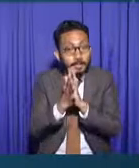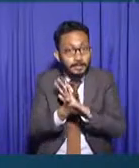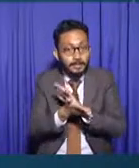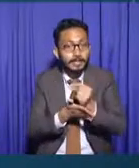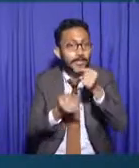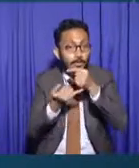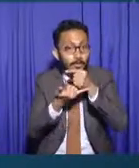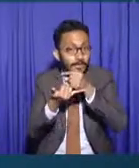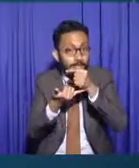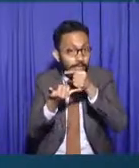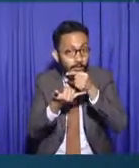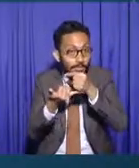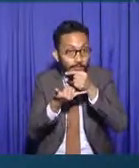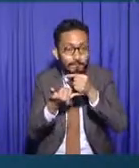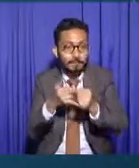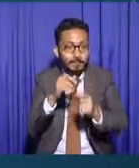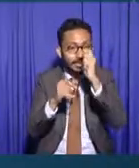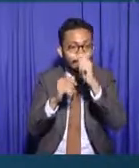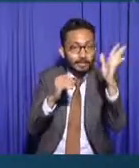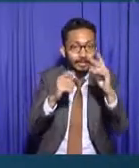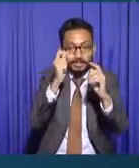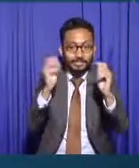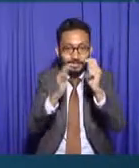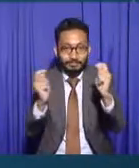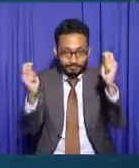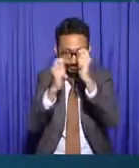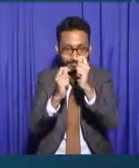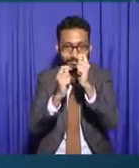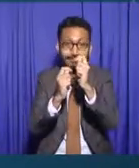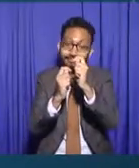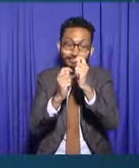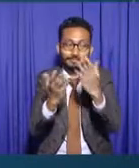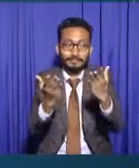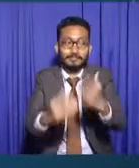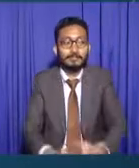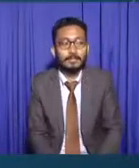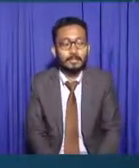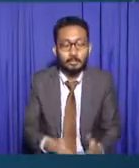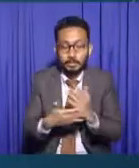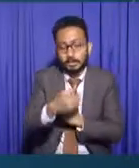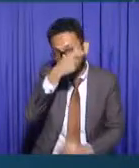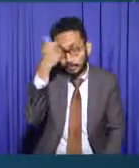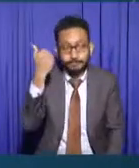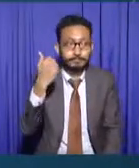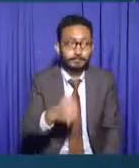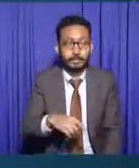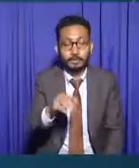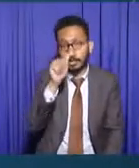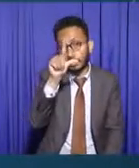genotip T besar T kecil oleh sebab alel